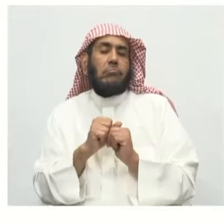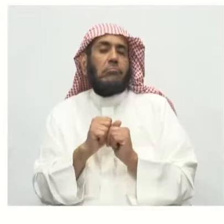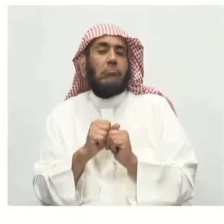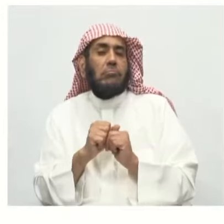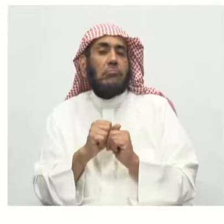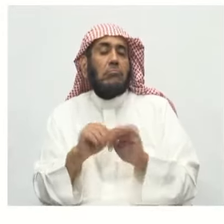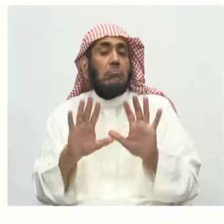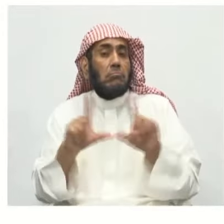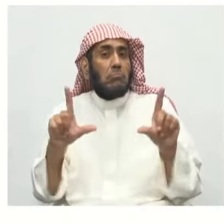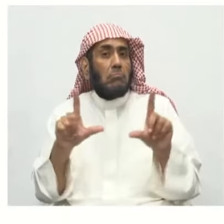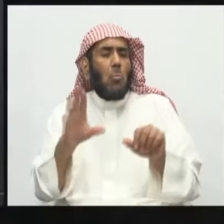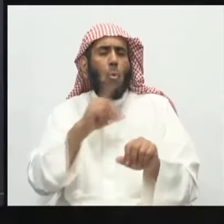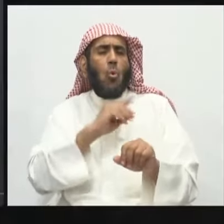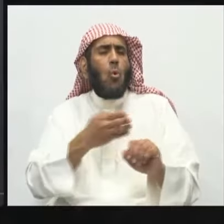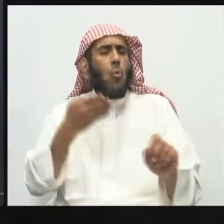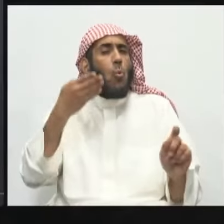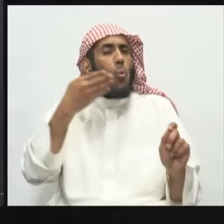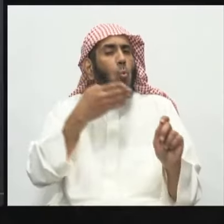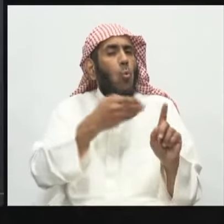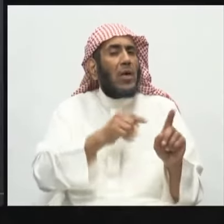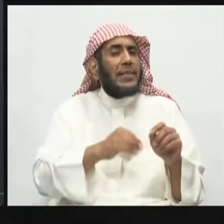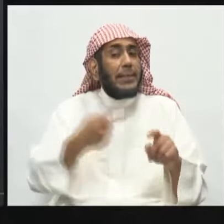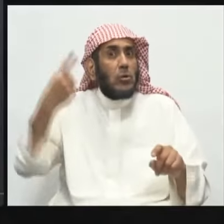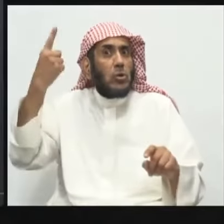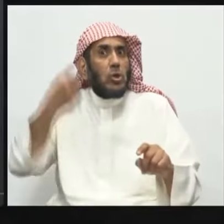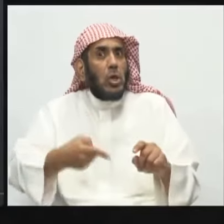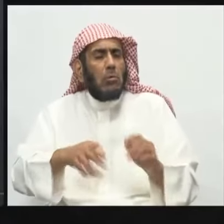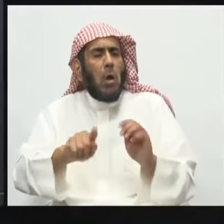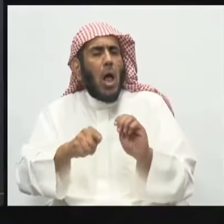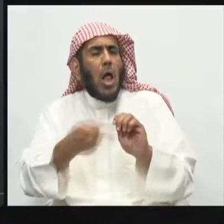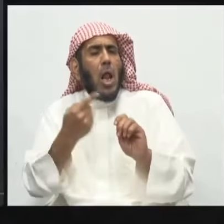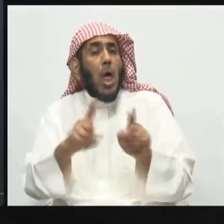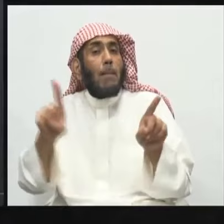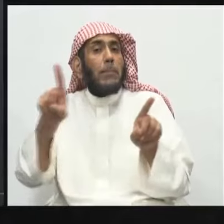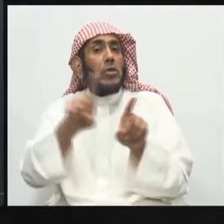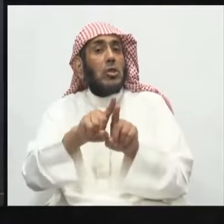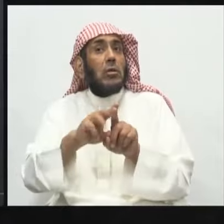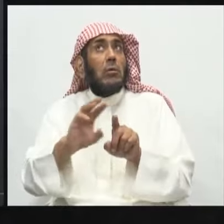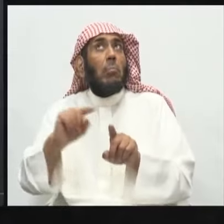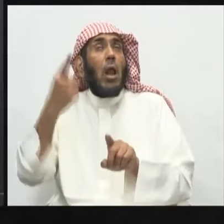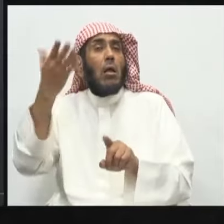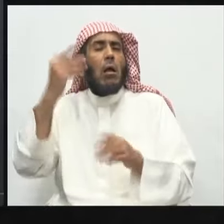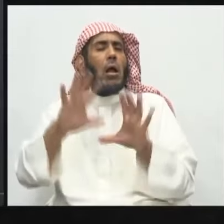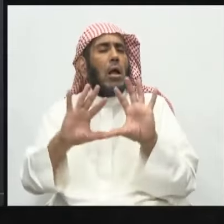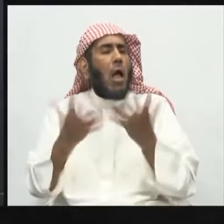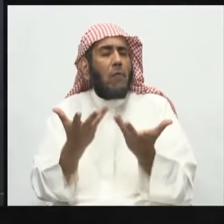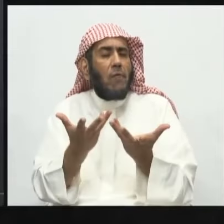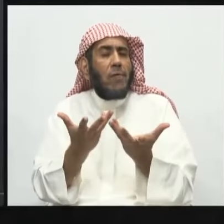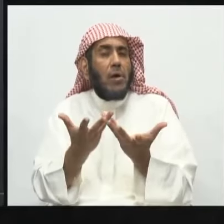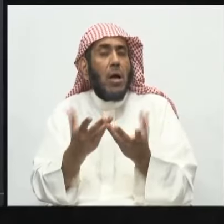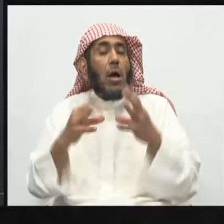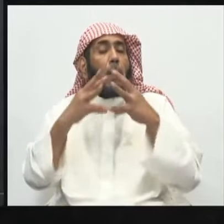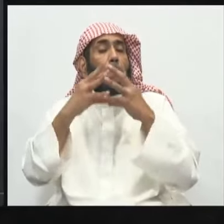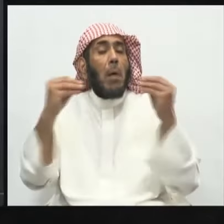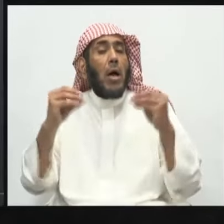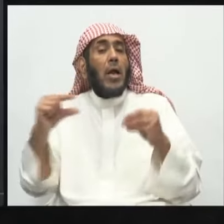تعالى لا يتوصل اليه الا بالشرك بالله تعالى كيف هذا ما معنى